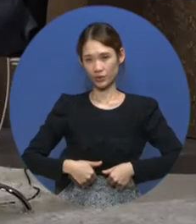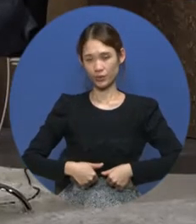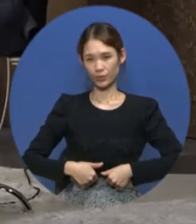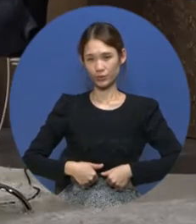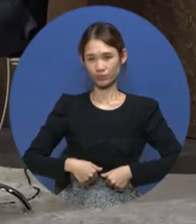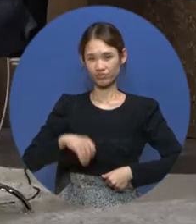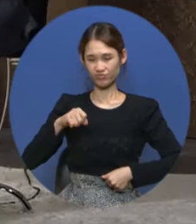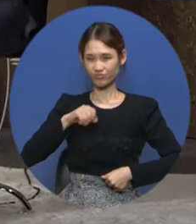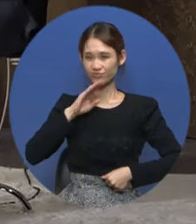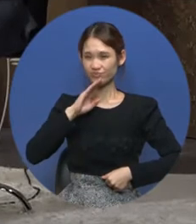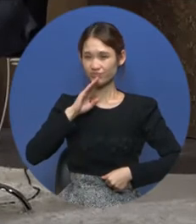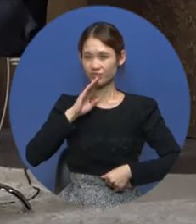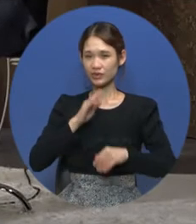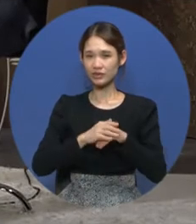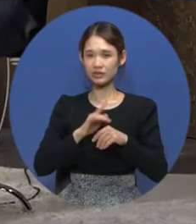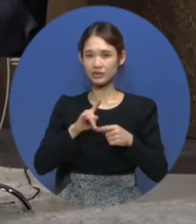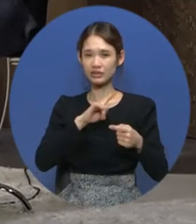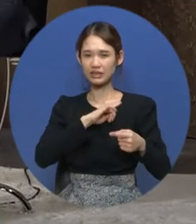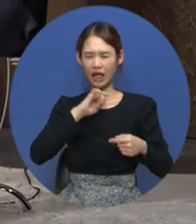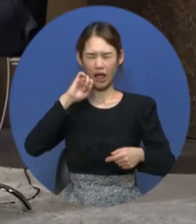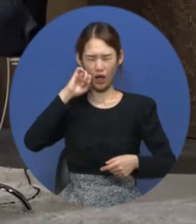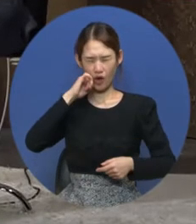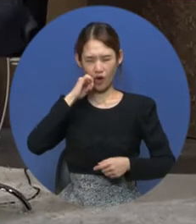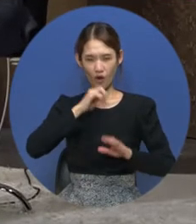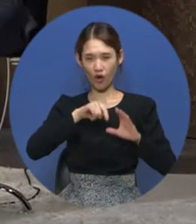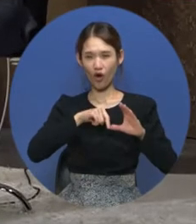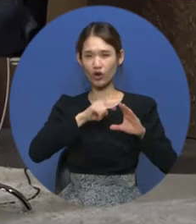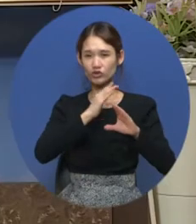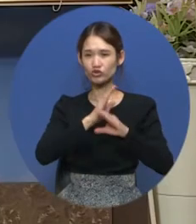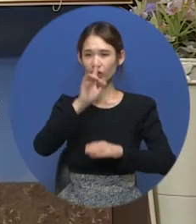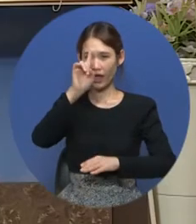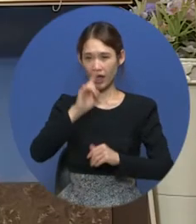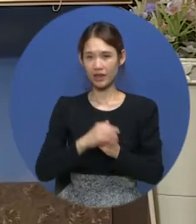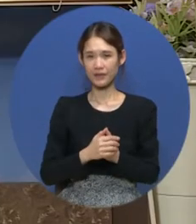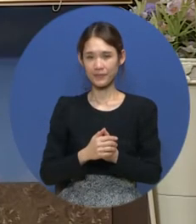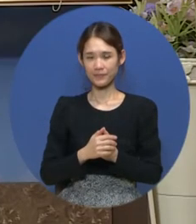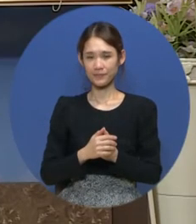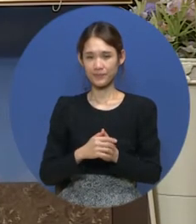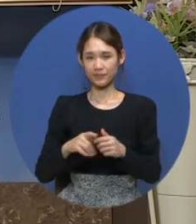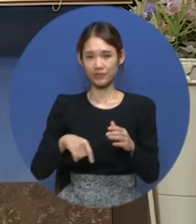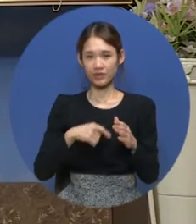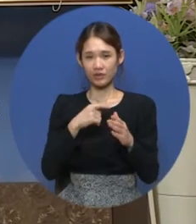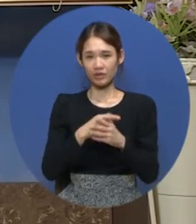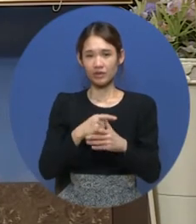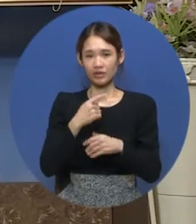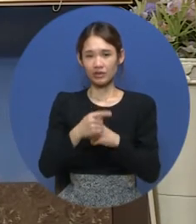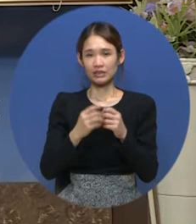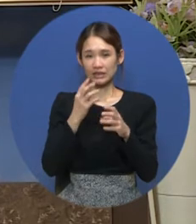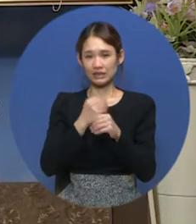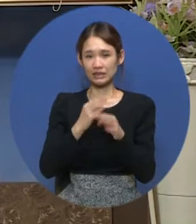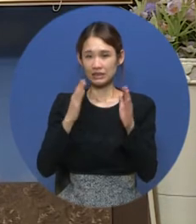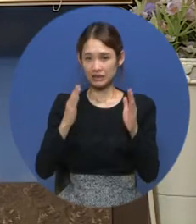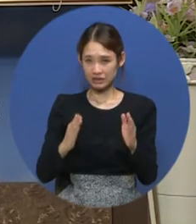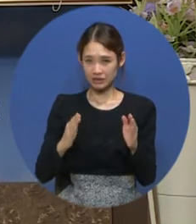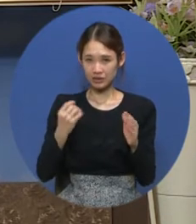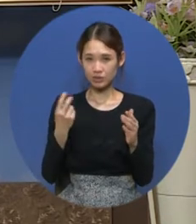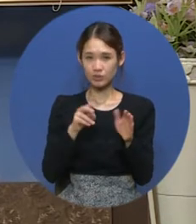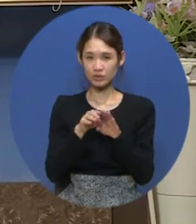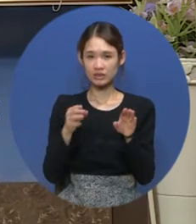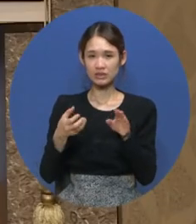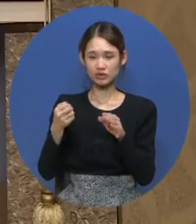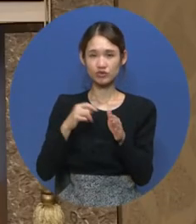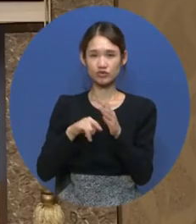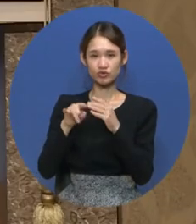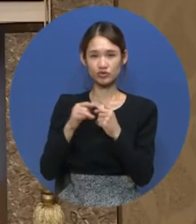그게 자유 한테 가장 어려운 중요하나 걸어봐요 네 그런 일 년간의 기간과 너 그 밖의 기준들은 어떤